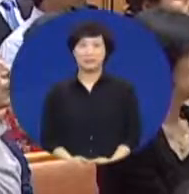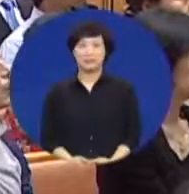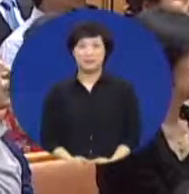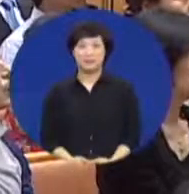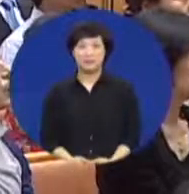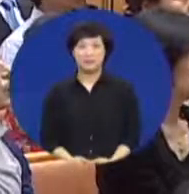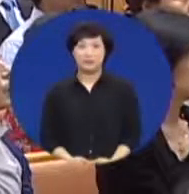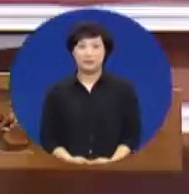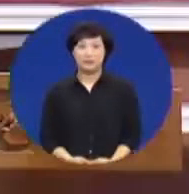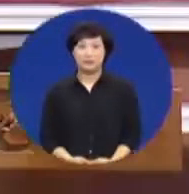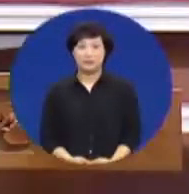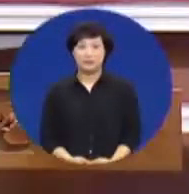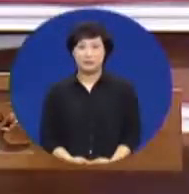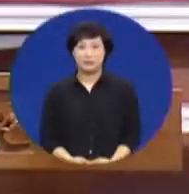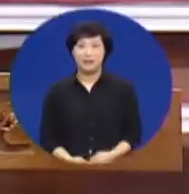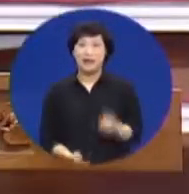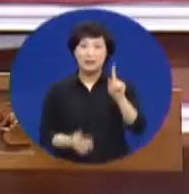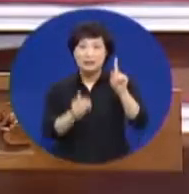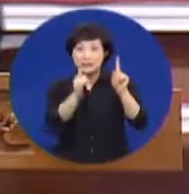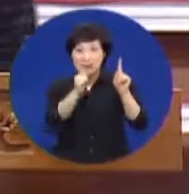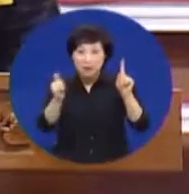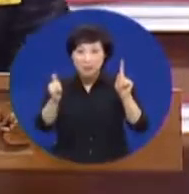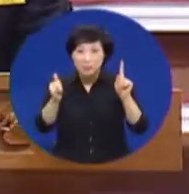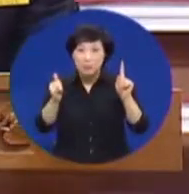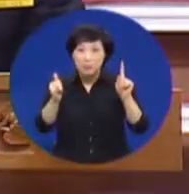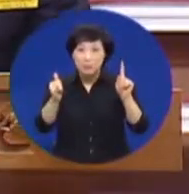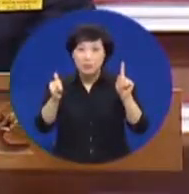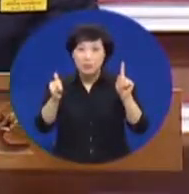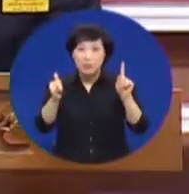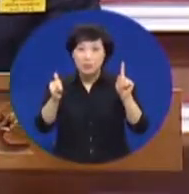그래서 한 사람이라도